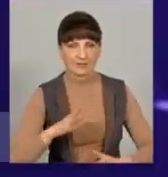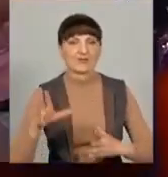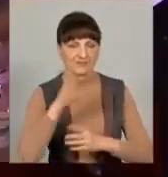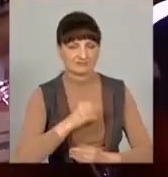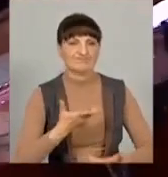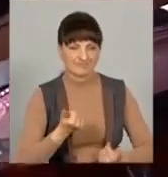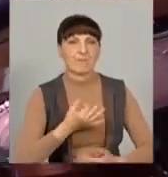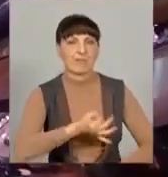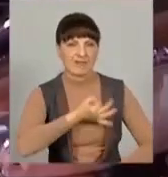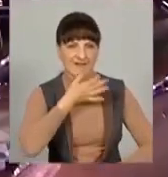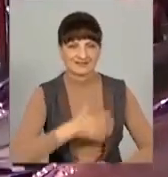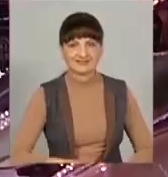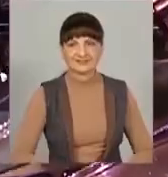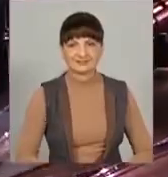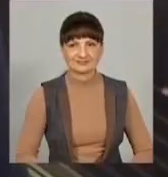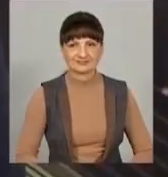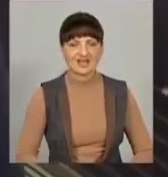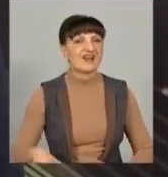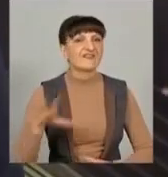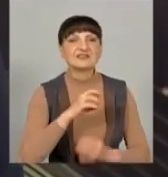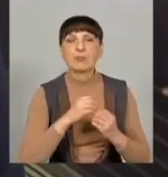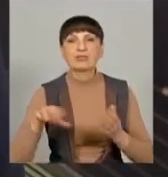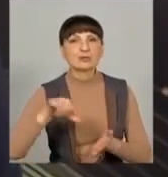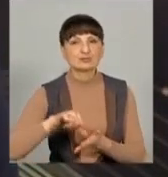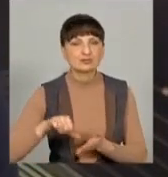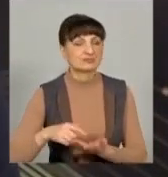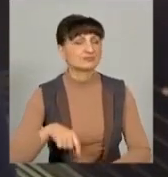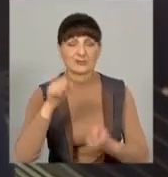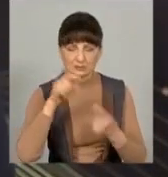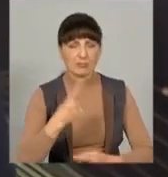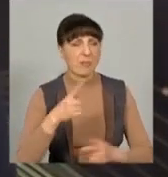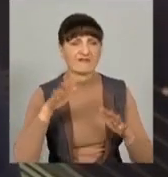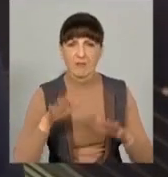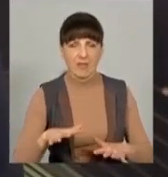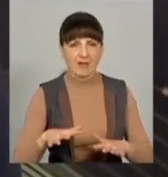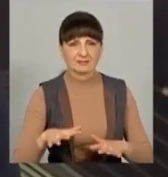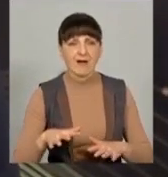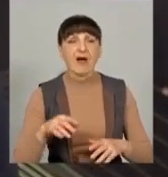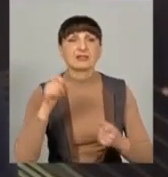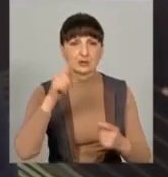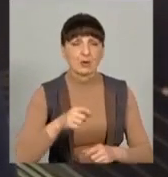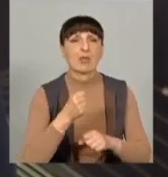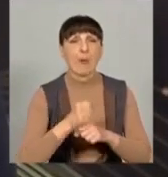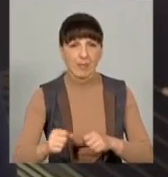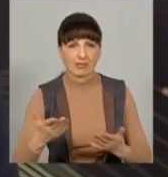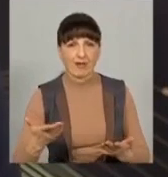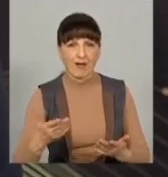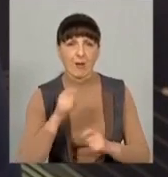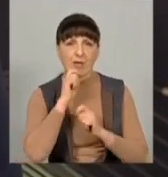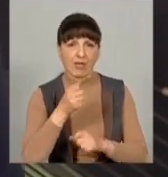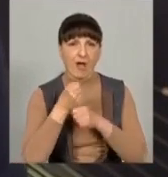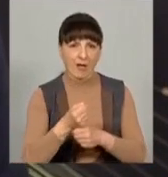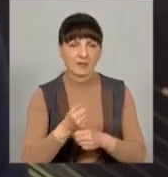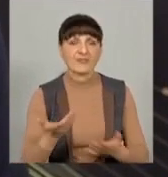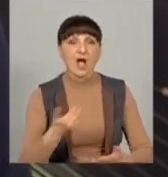мэтров музыкальной индустрии. Все 15 участников, они достойны первого места, они достойны гран-при. Вот. Как бы,